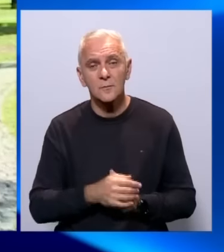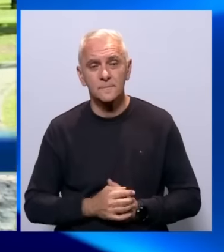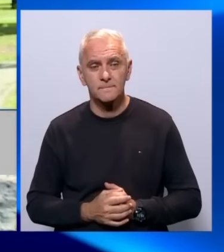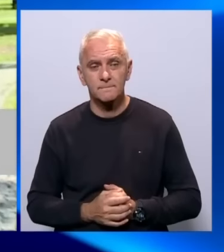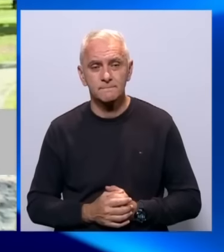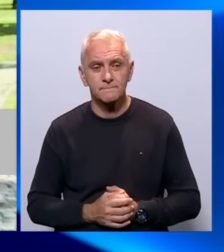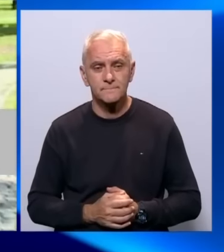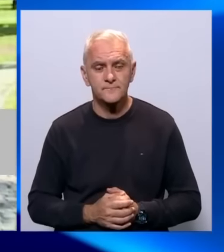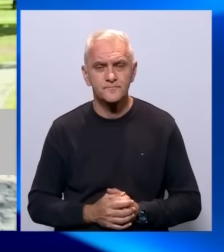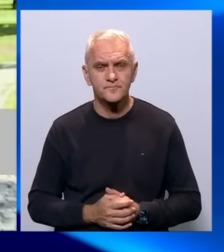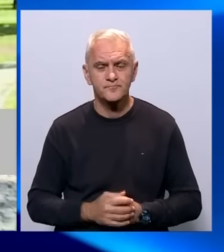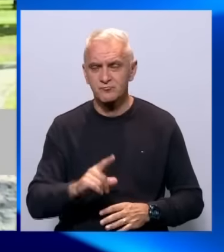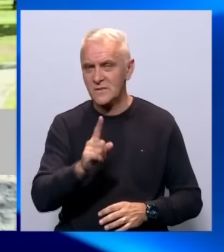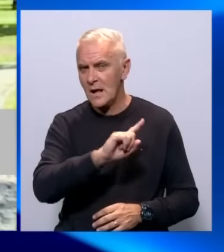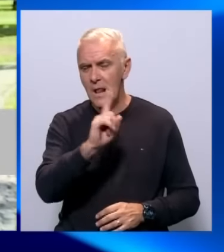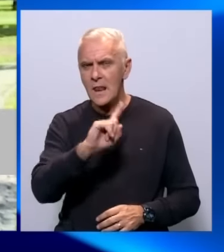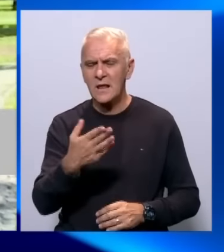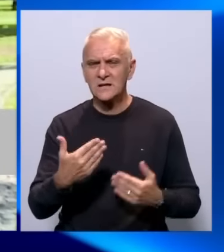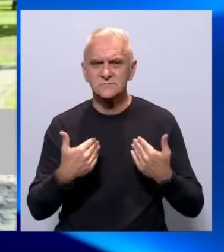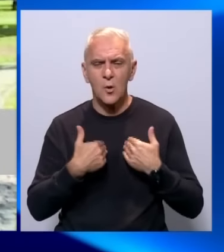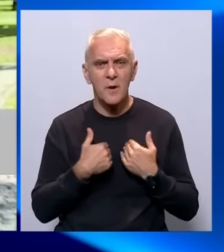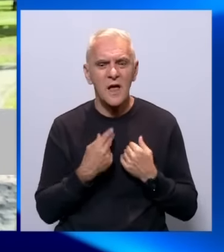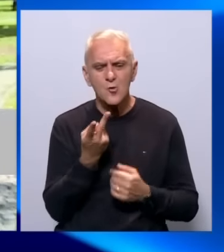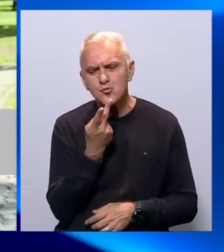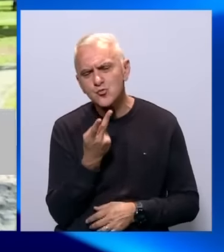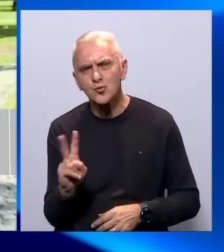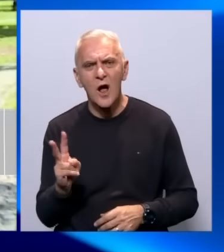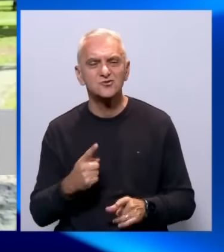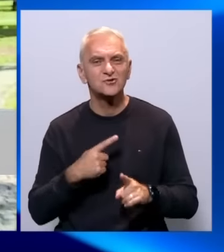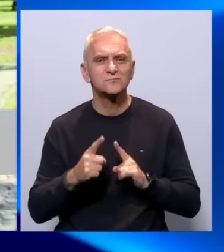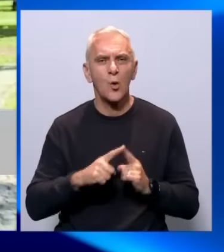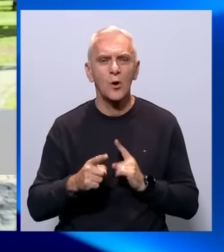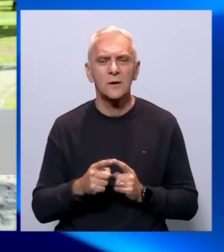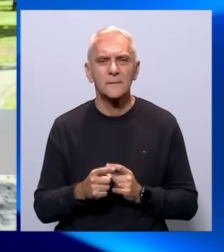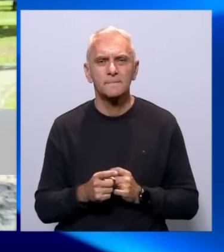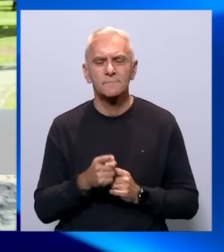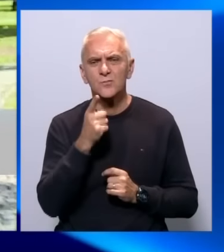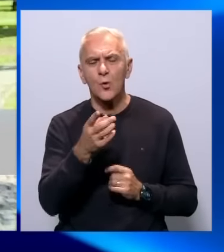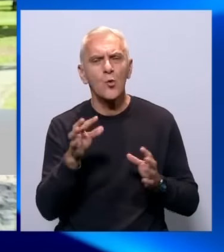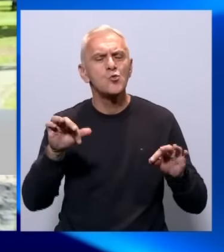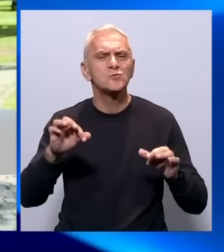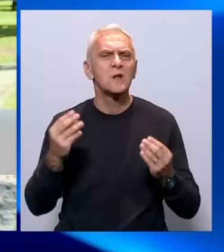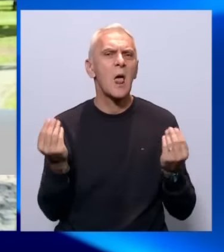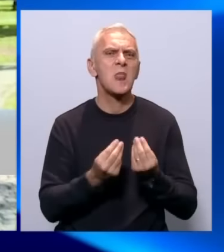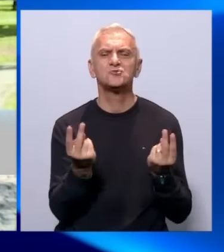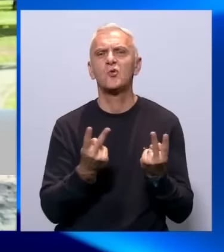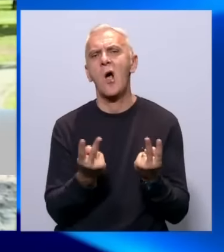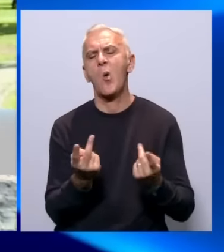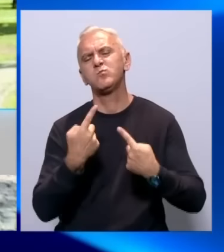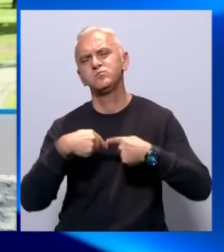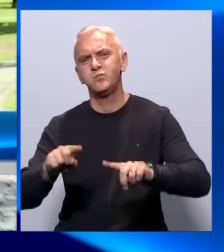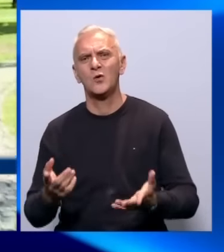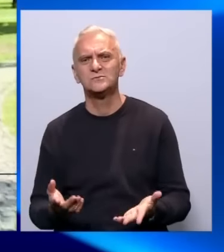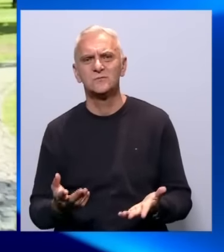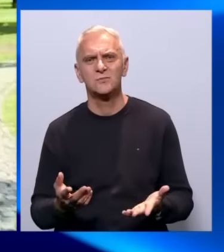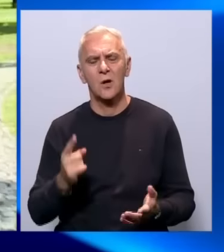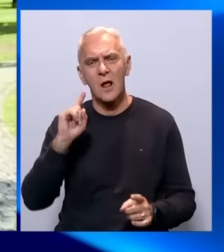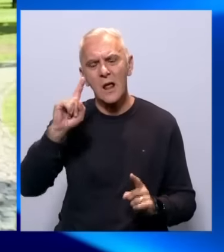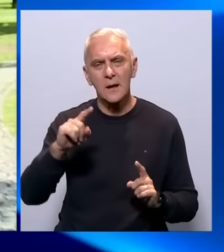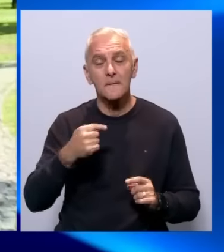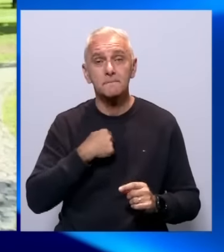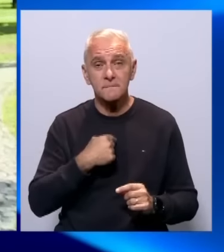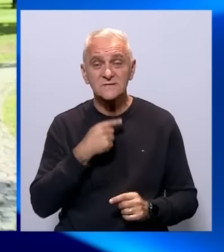mi, da kažemo, drugačiji zbog toga što je Tuzla nešto posebno u smislu nekog